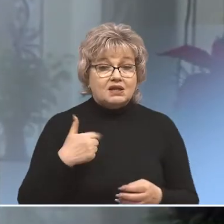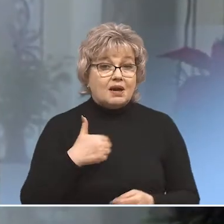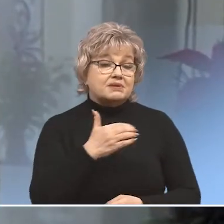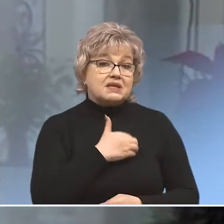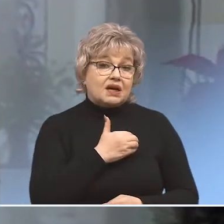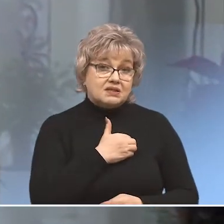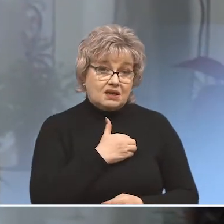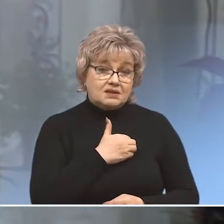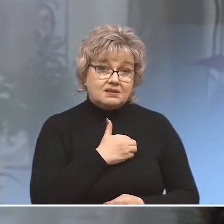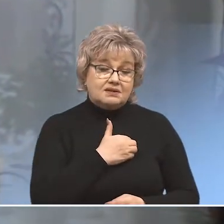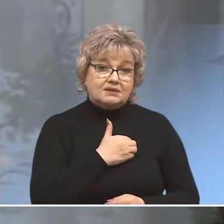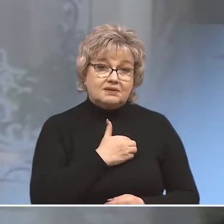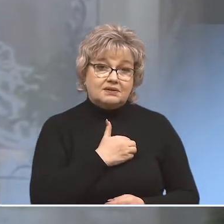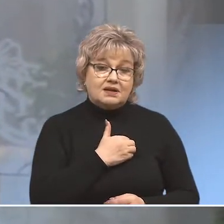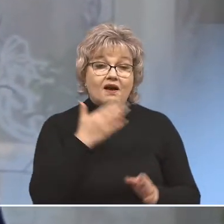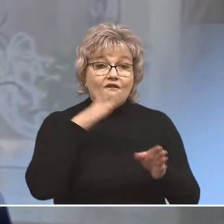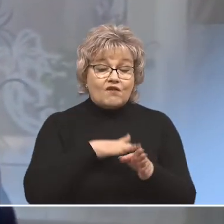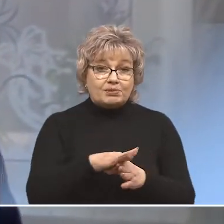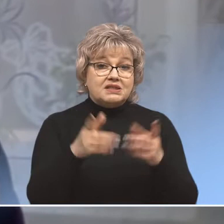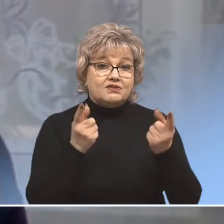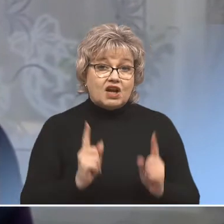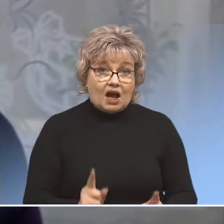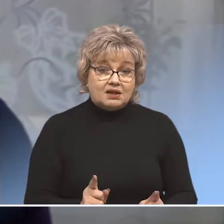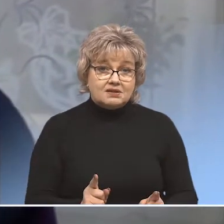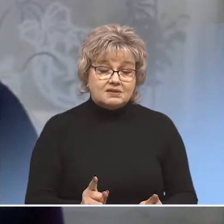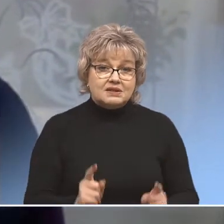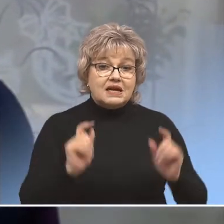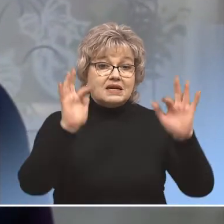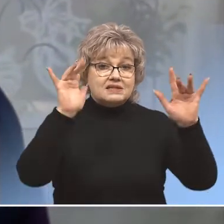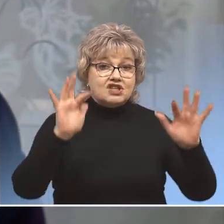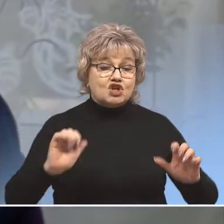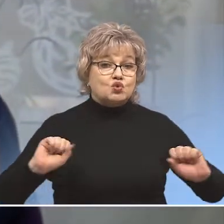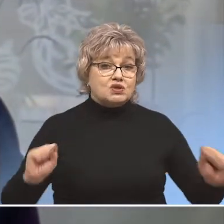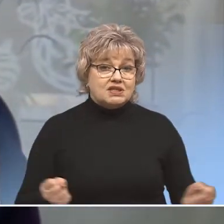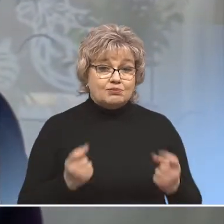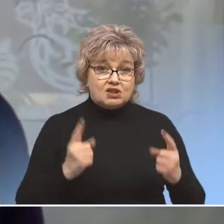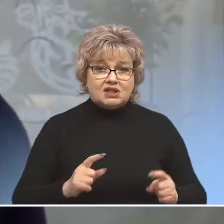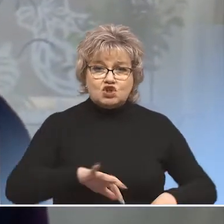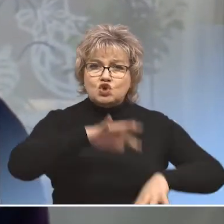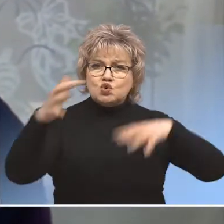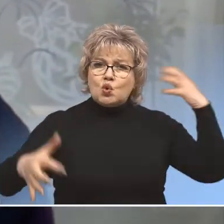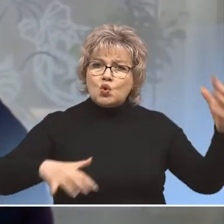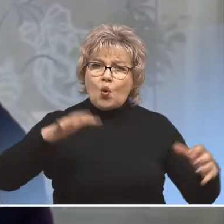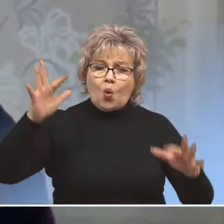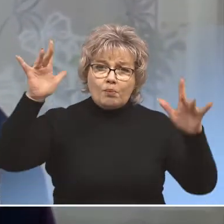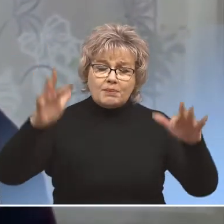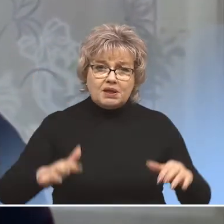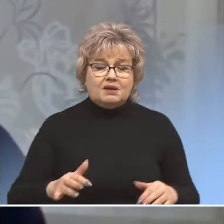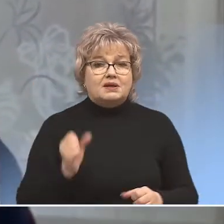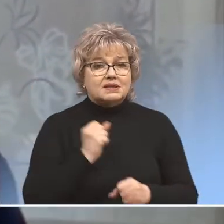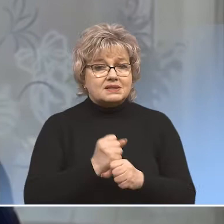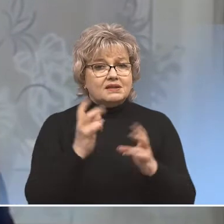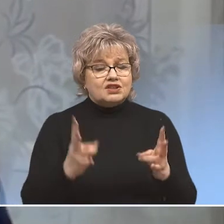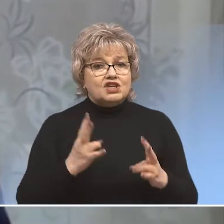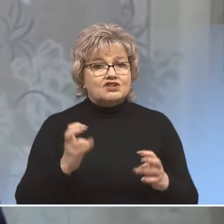классе захотелось воплотить в реальность снежную зиму настоящую, с сугробами, со